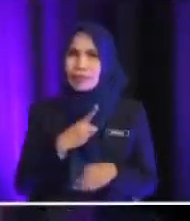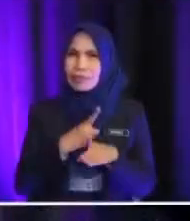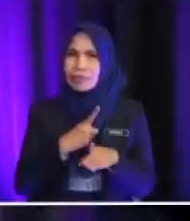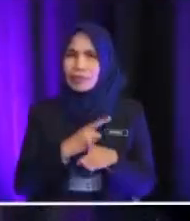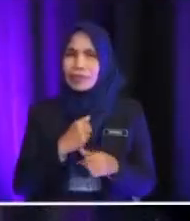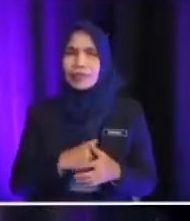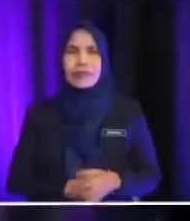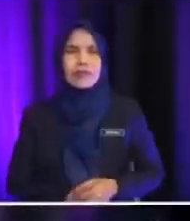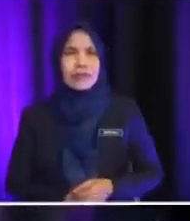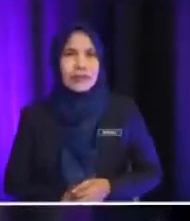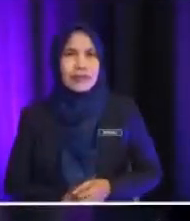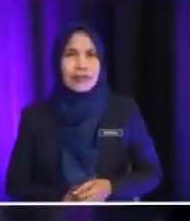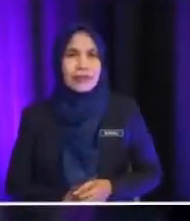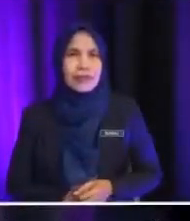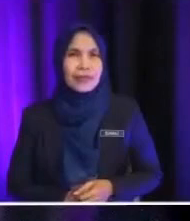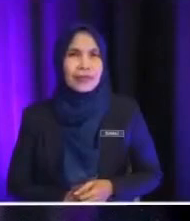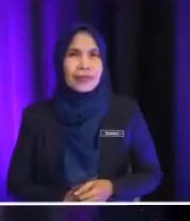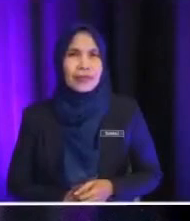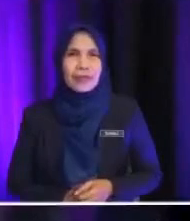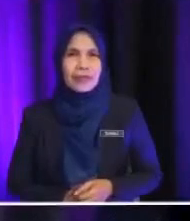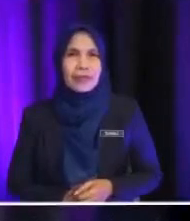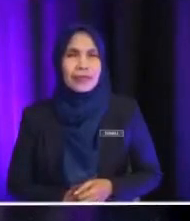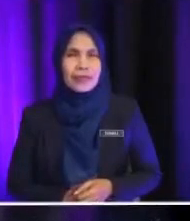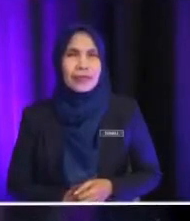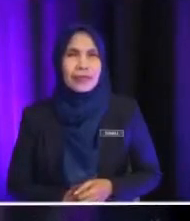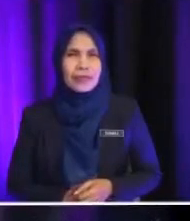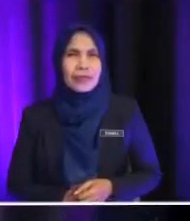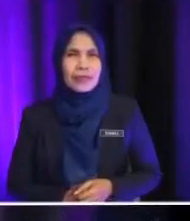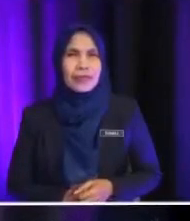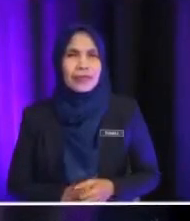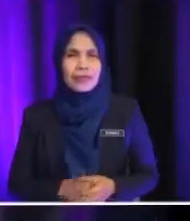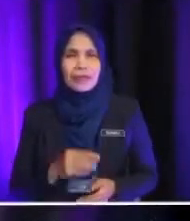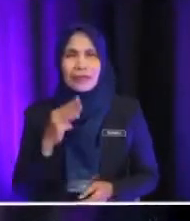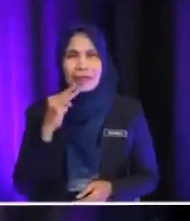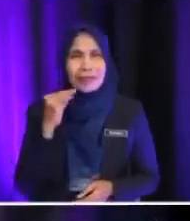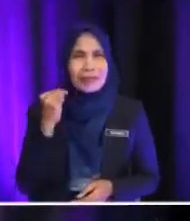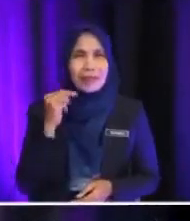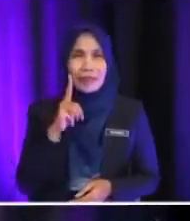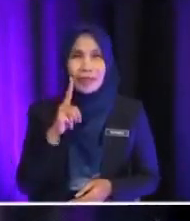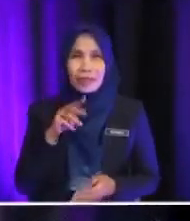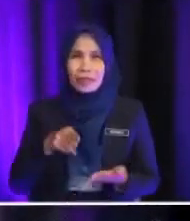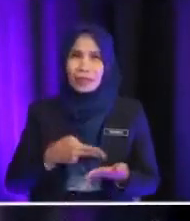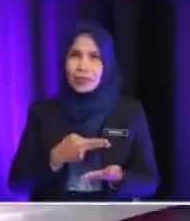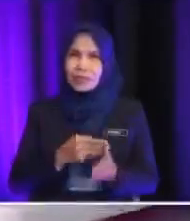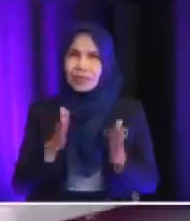tu kan. Cikgu, cikgu boleh tolong tuangkan. Okey. Madu satu sudu satu besar. Satu sudu besar.